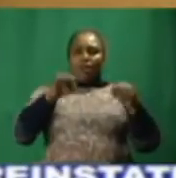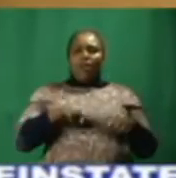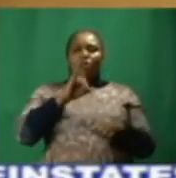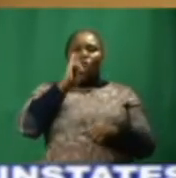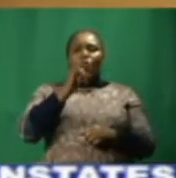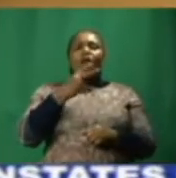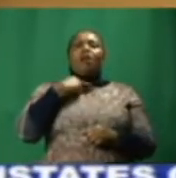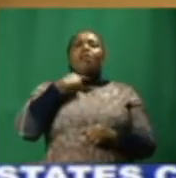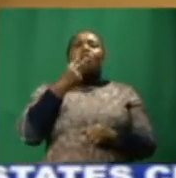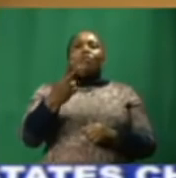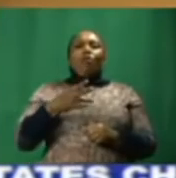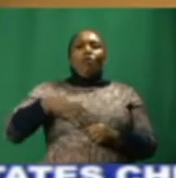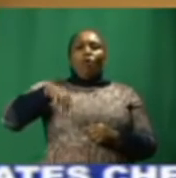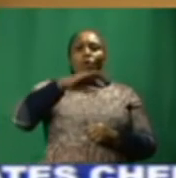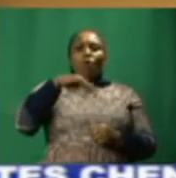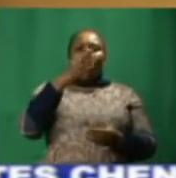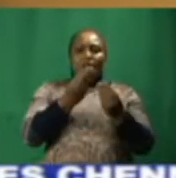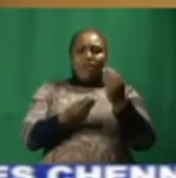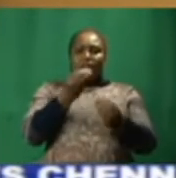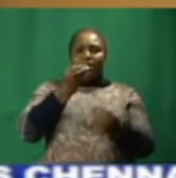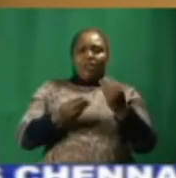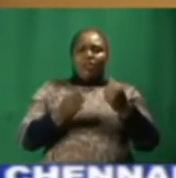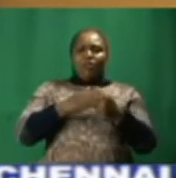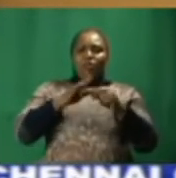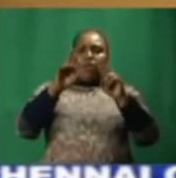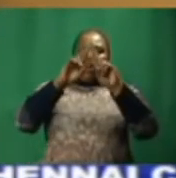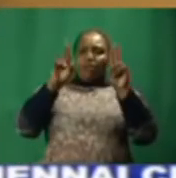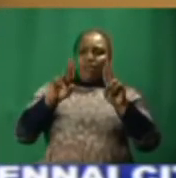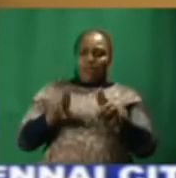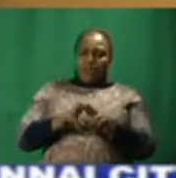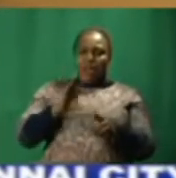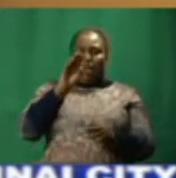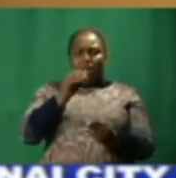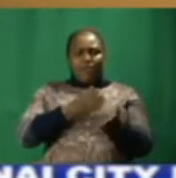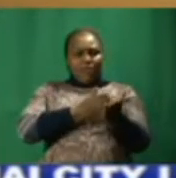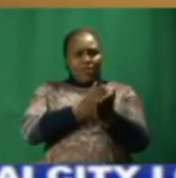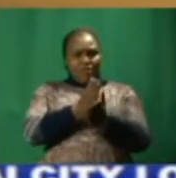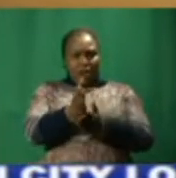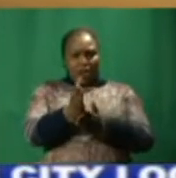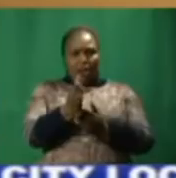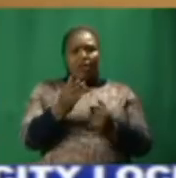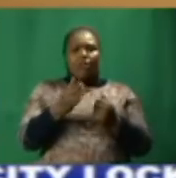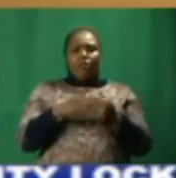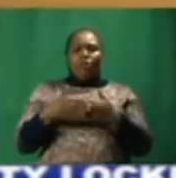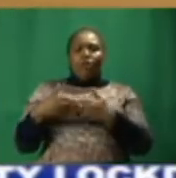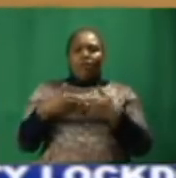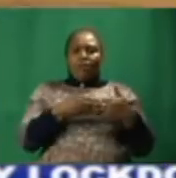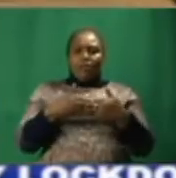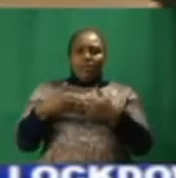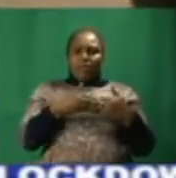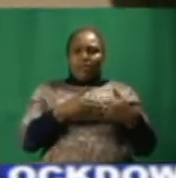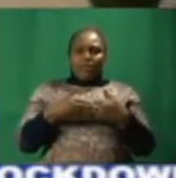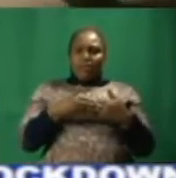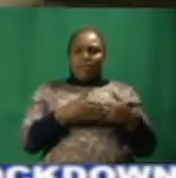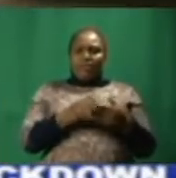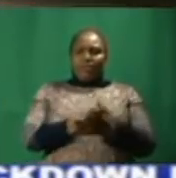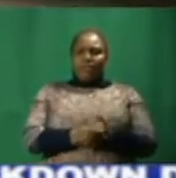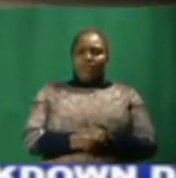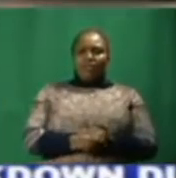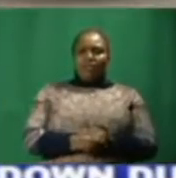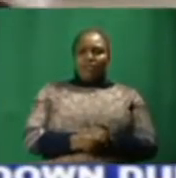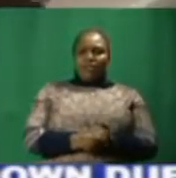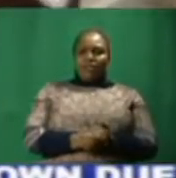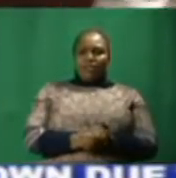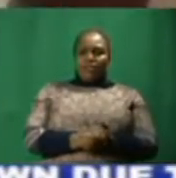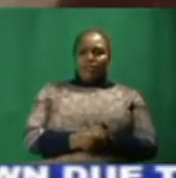kuthi wonke umfana wase-Africa unelilungelo lekuphathwa ngetandla letifuthumele. Kubi kahle ngwendlovu